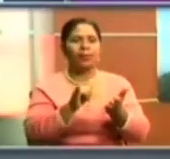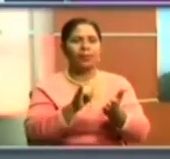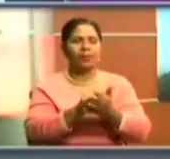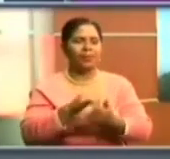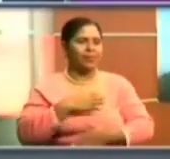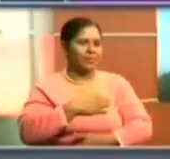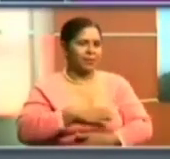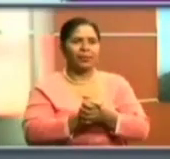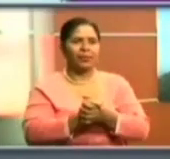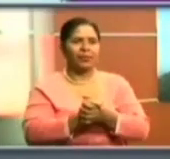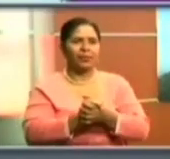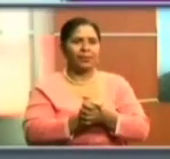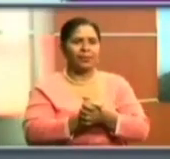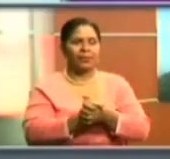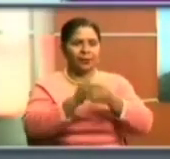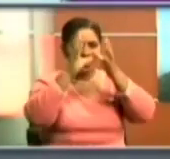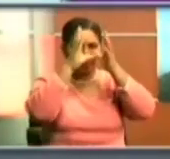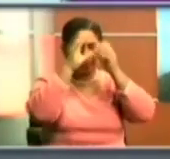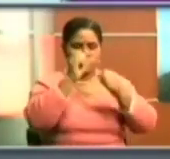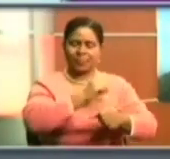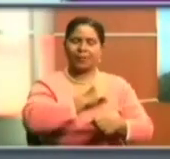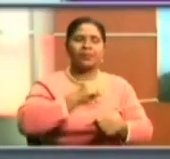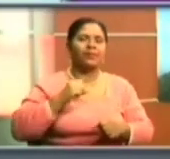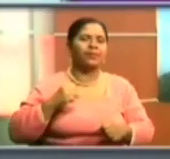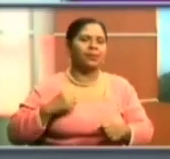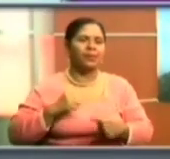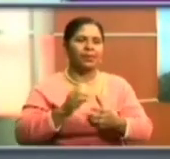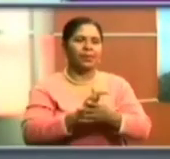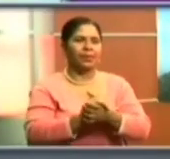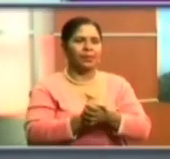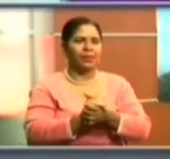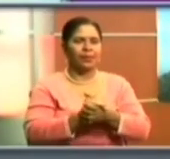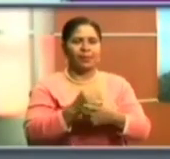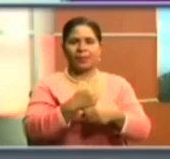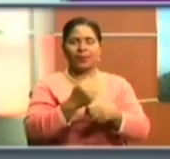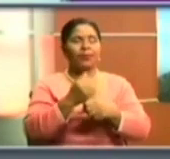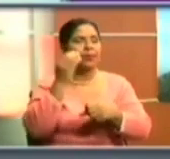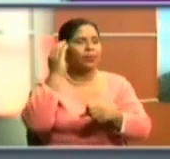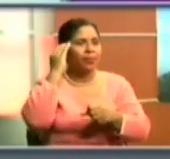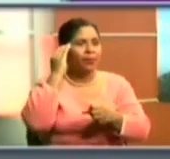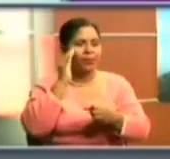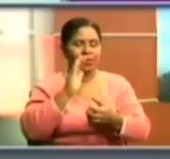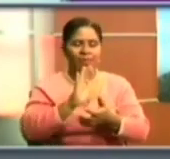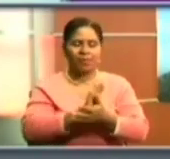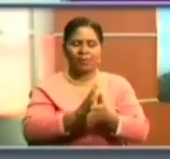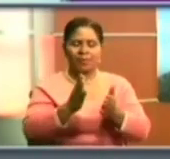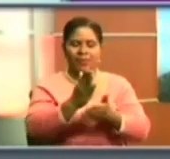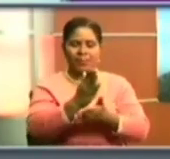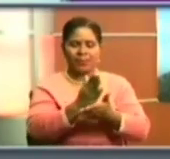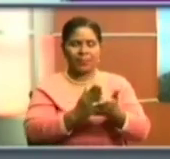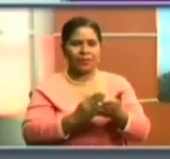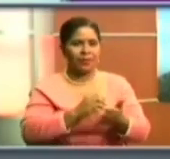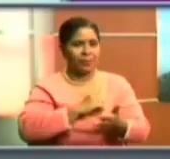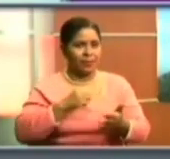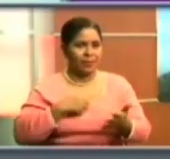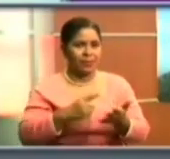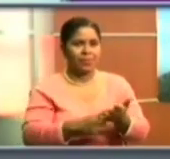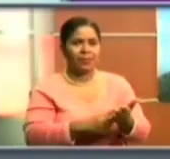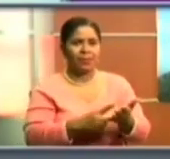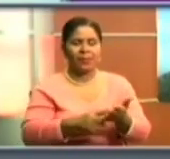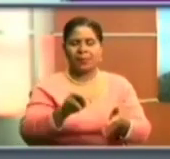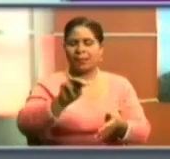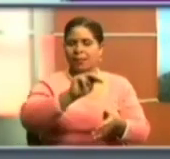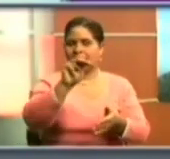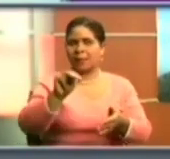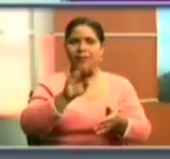de l'Assemblée nationale. Président Sénat Youri La Tortue fait qu'on ait mandatier Sénat qui débatte mardi 5 décembre,